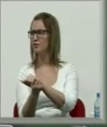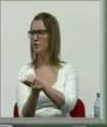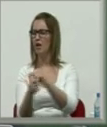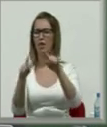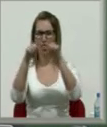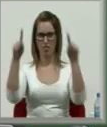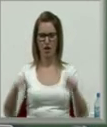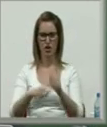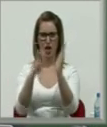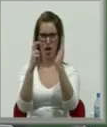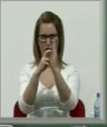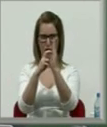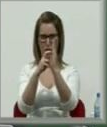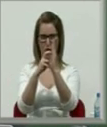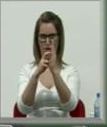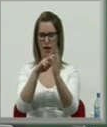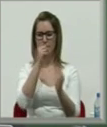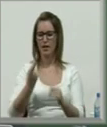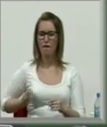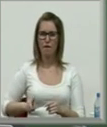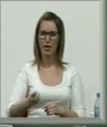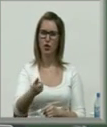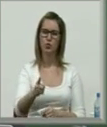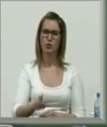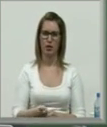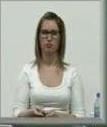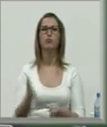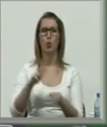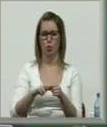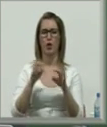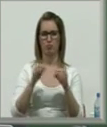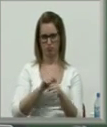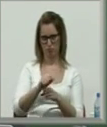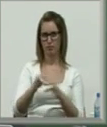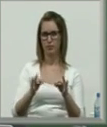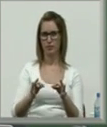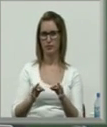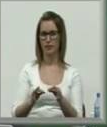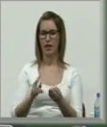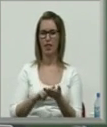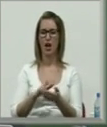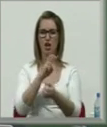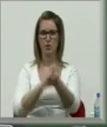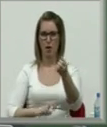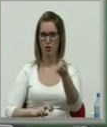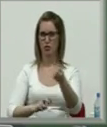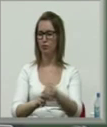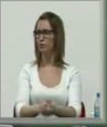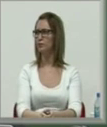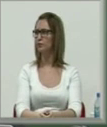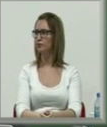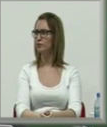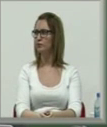tarczy herbowej z francuskiej, którą obecnie się posługujemy, na hiszpańską, do